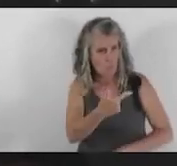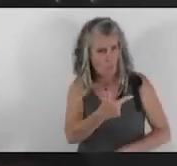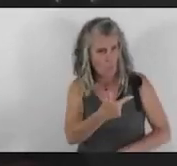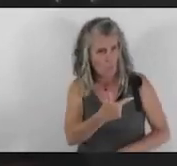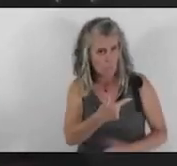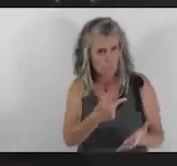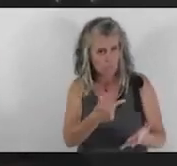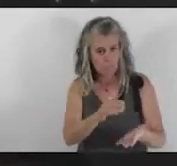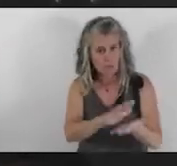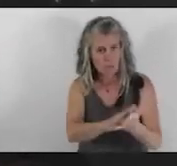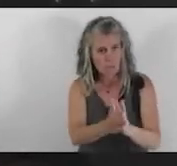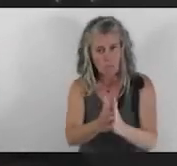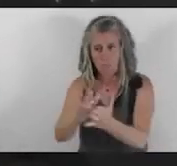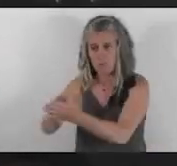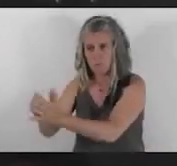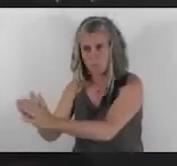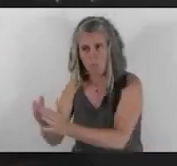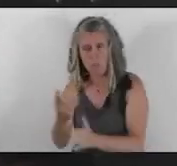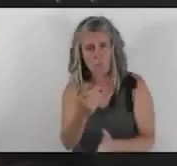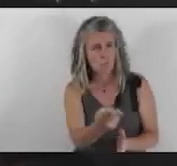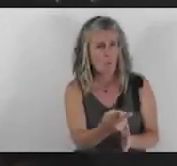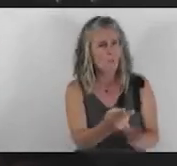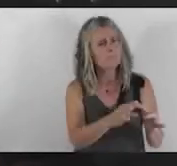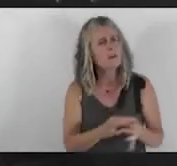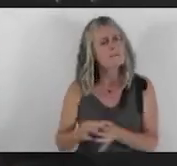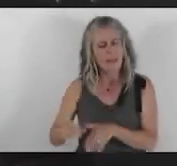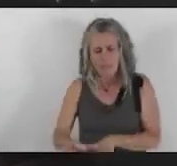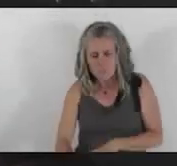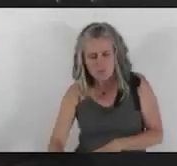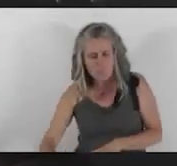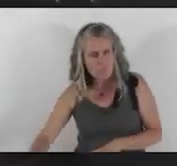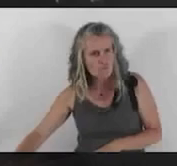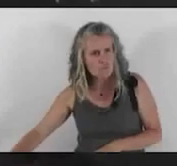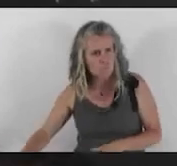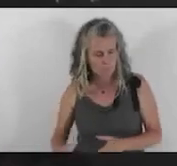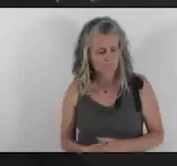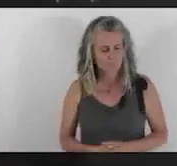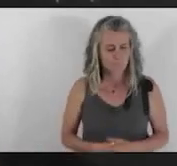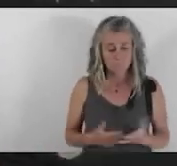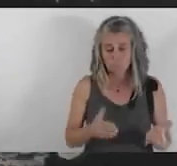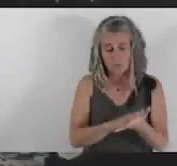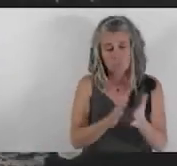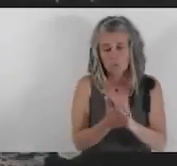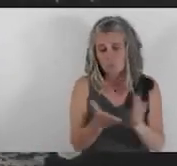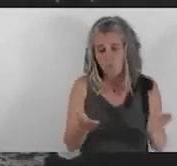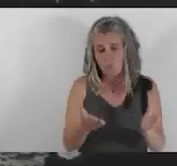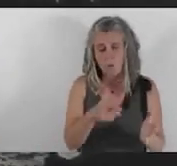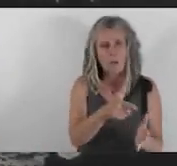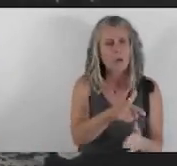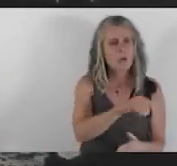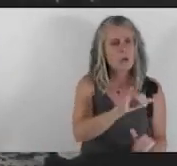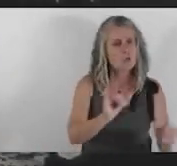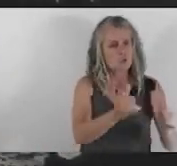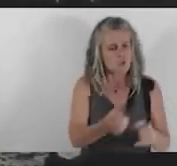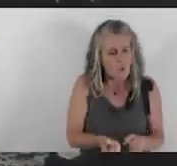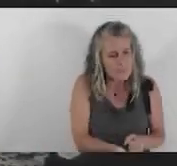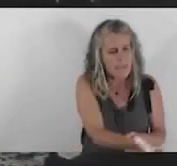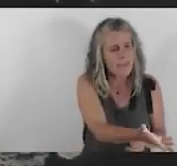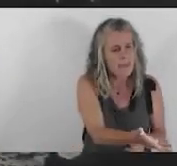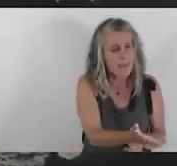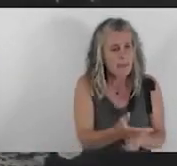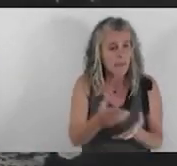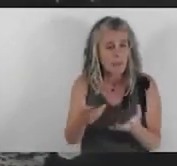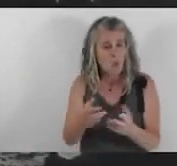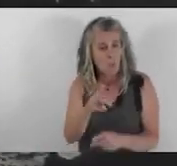associations en lien avec la petite enfance. C'est l'association JED et Protis qui permettent en